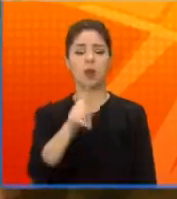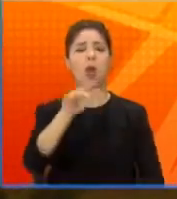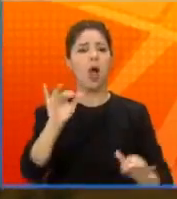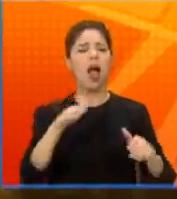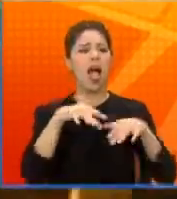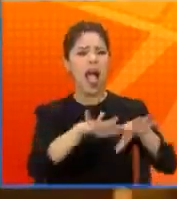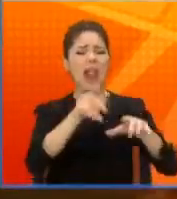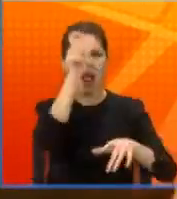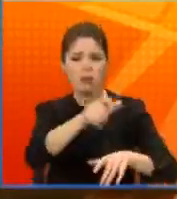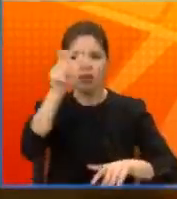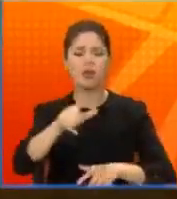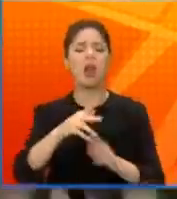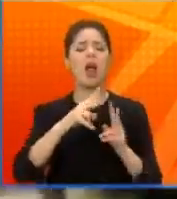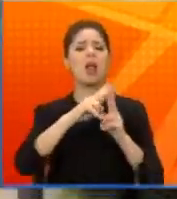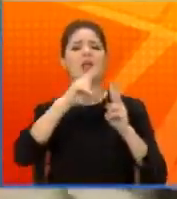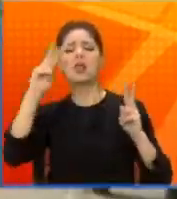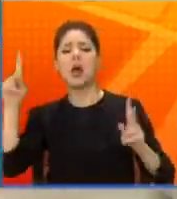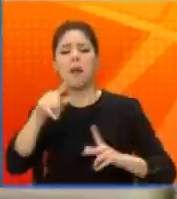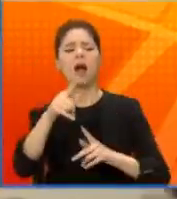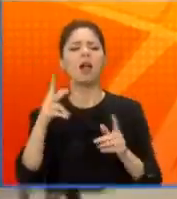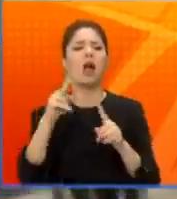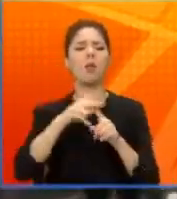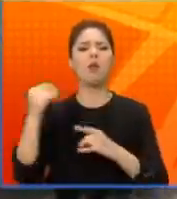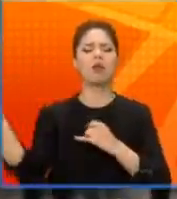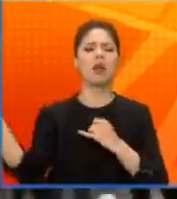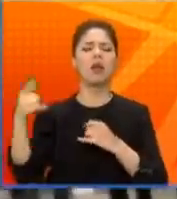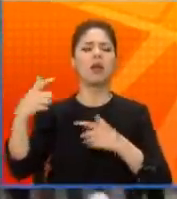Göstericiler sabahın ilk saatlerine kadar polisle çatıştı.